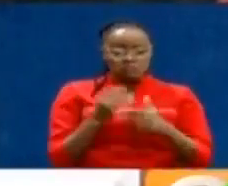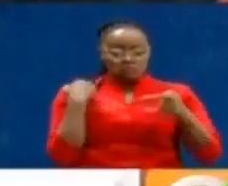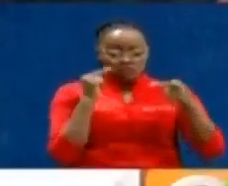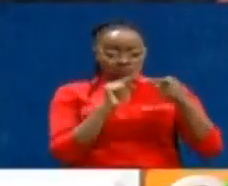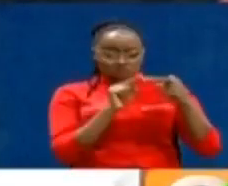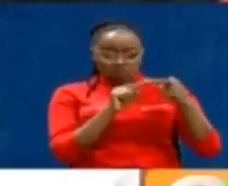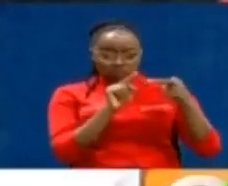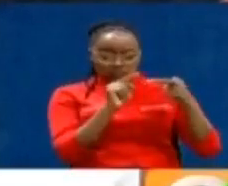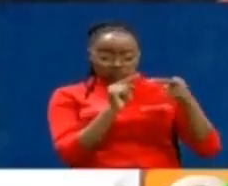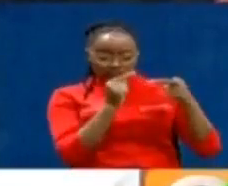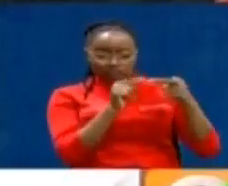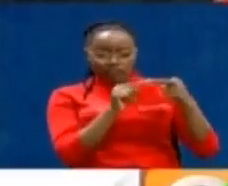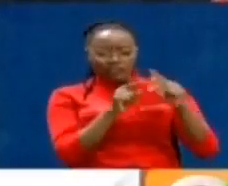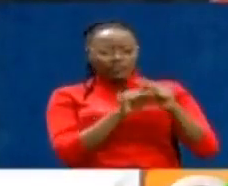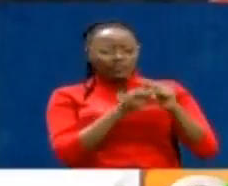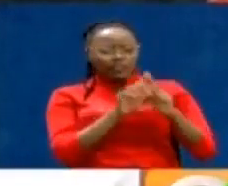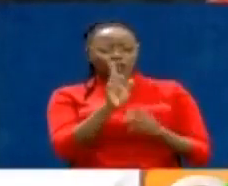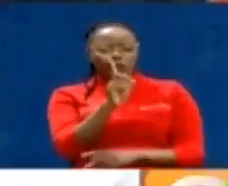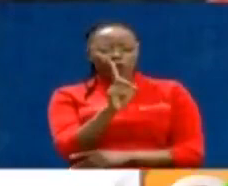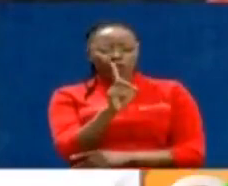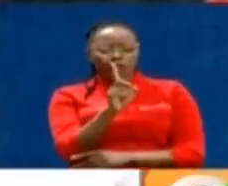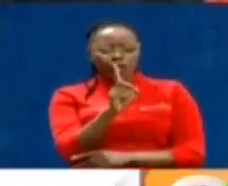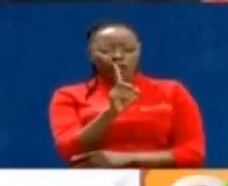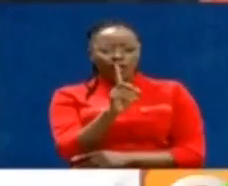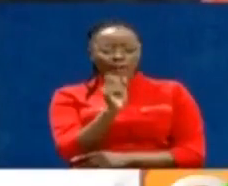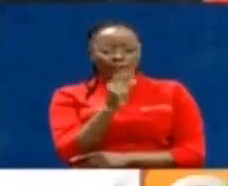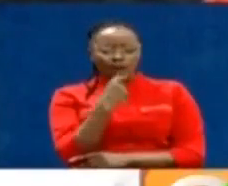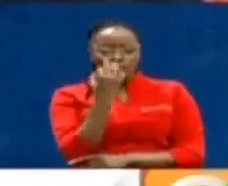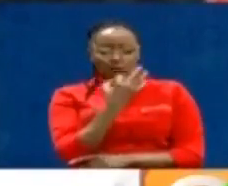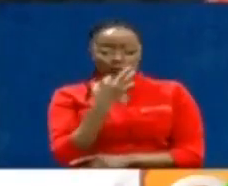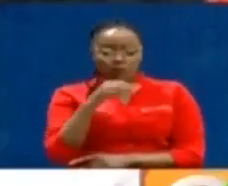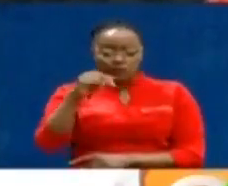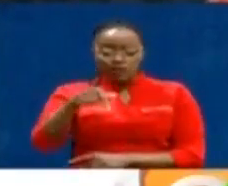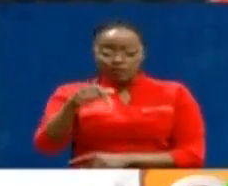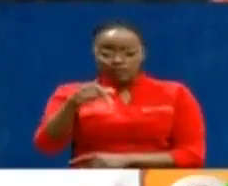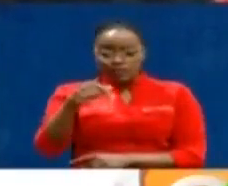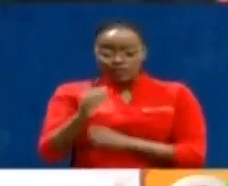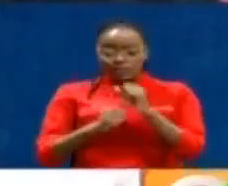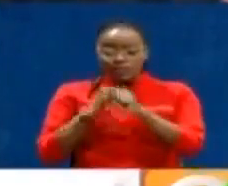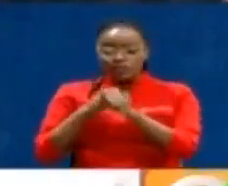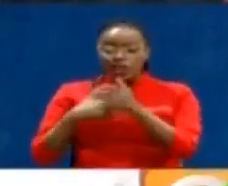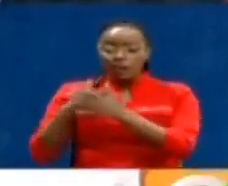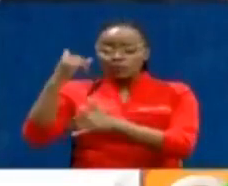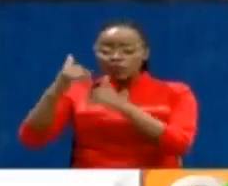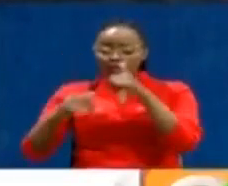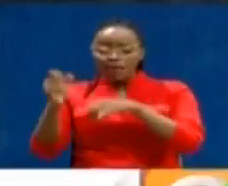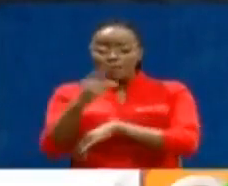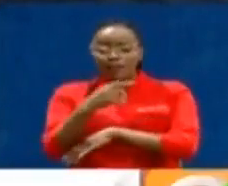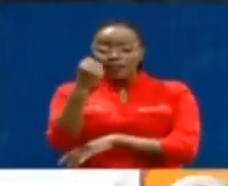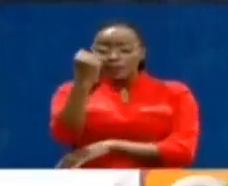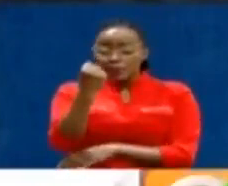Awamu ya kwanza ilianzia mwezi wa tatu mwaka huu mpaka mwisho wa mwezi wa tano mwaka